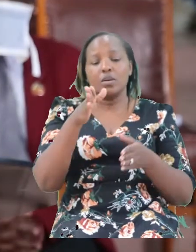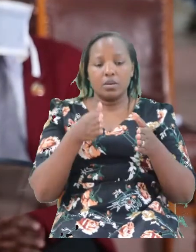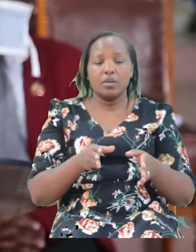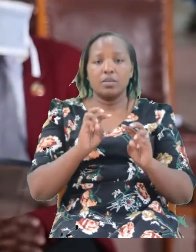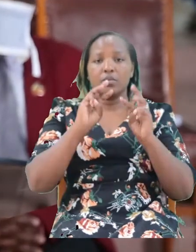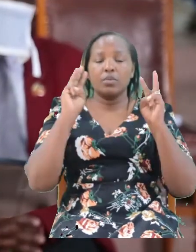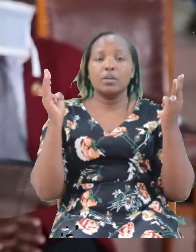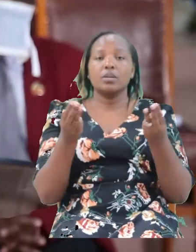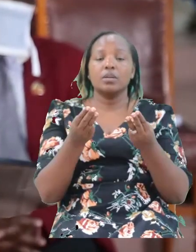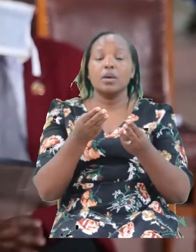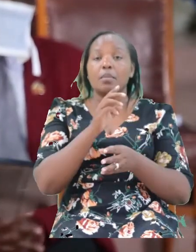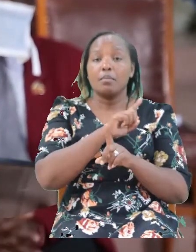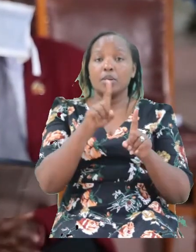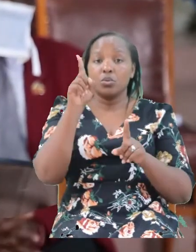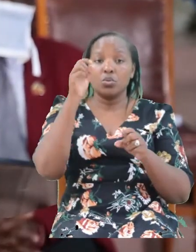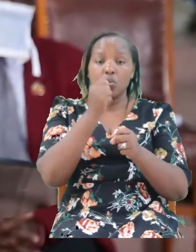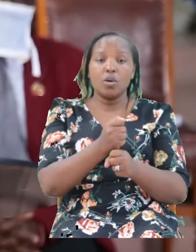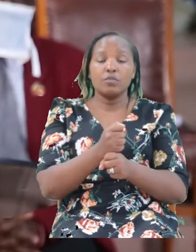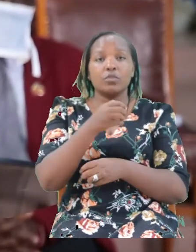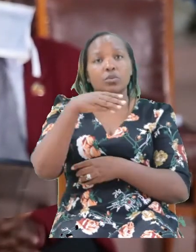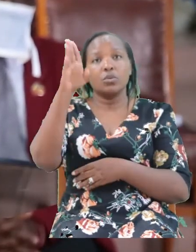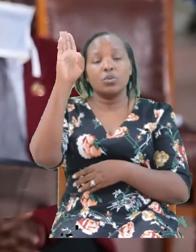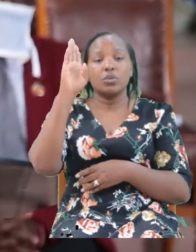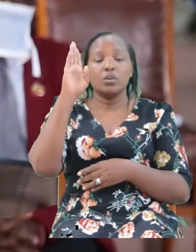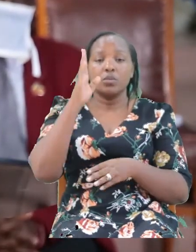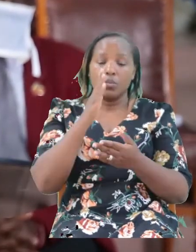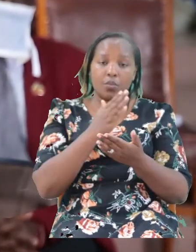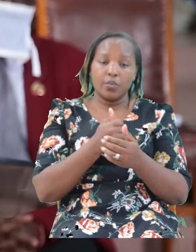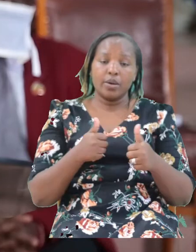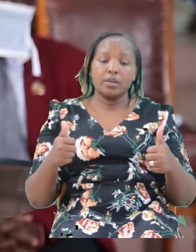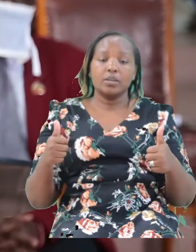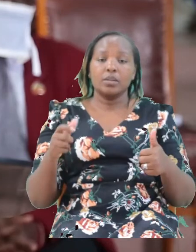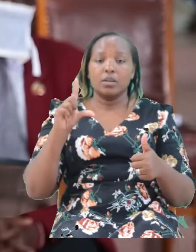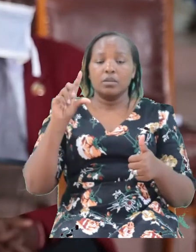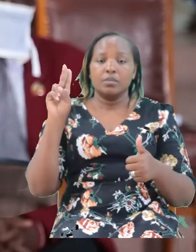lazima umtumikie Mungu vilivyo. Luka